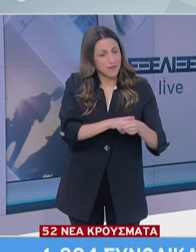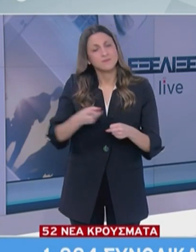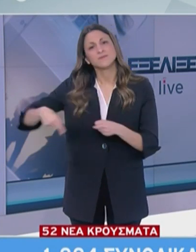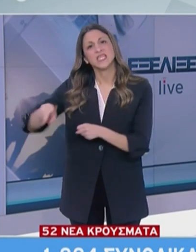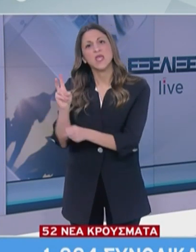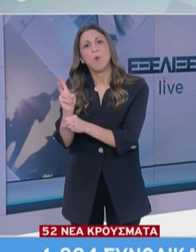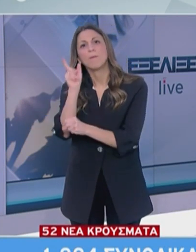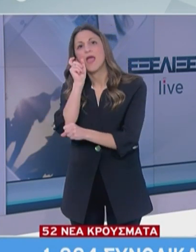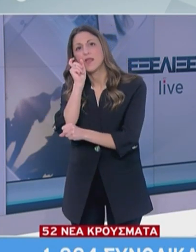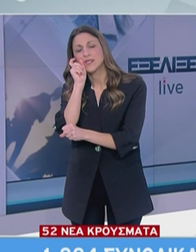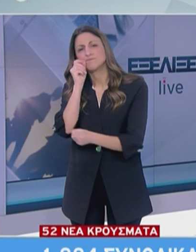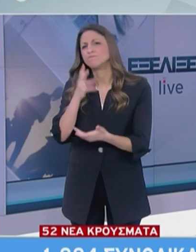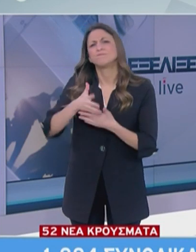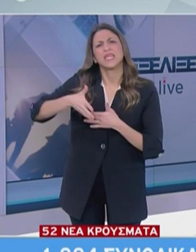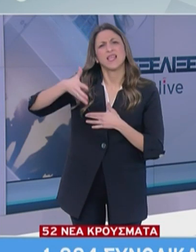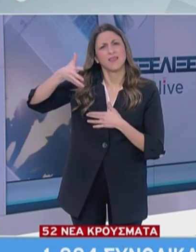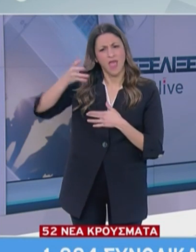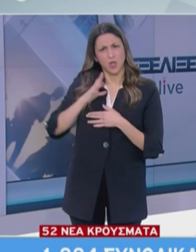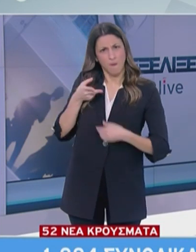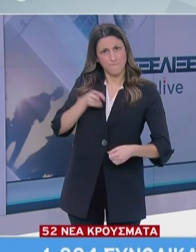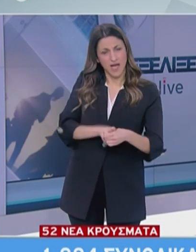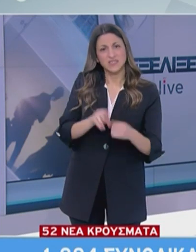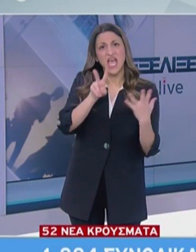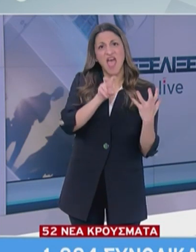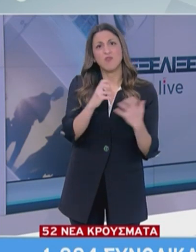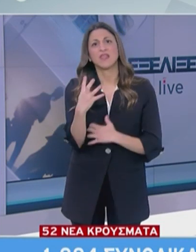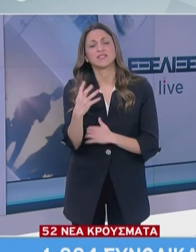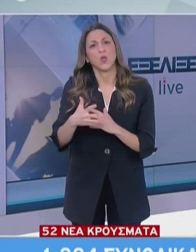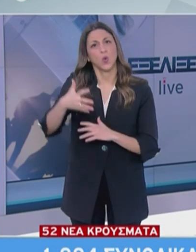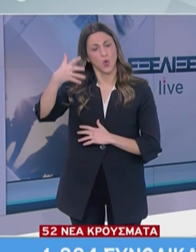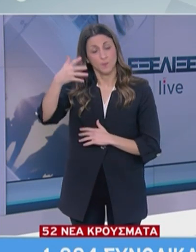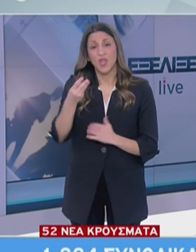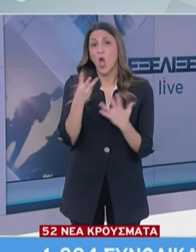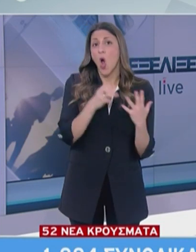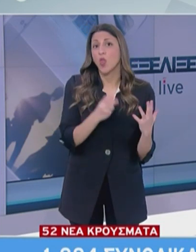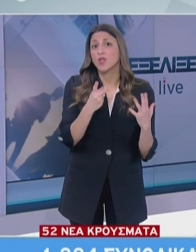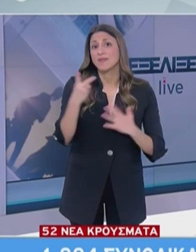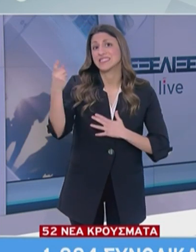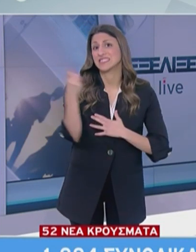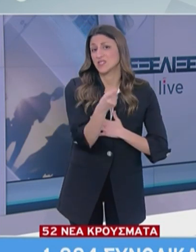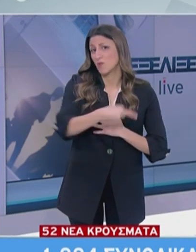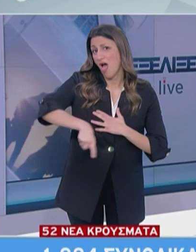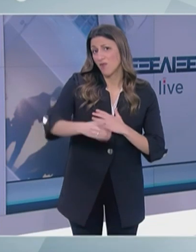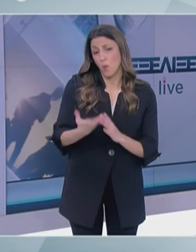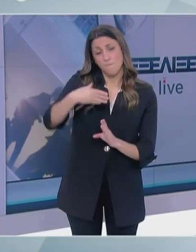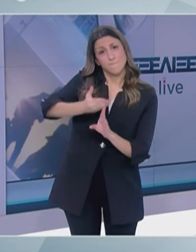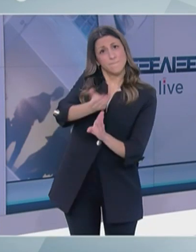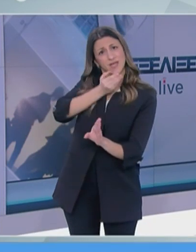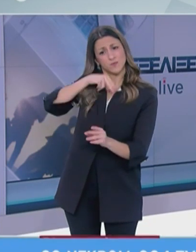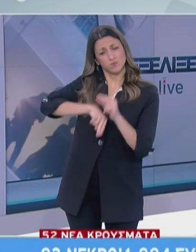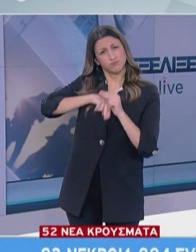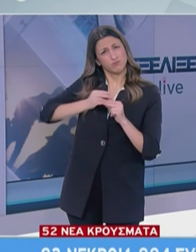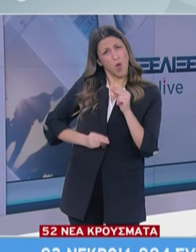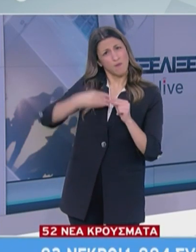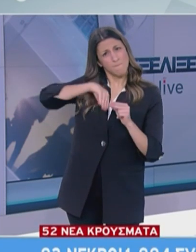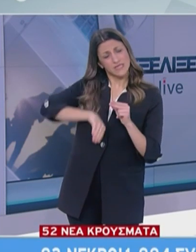άνδρες. Η διάμεση ηλικία των θανόντων συμπολιτών μας ήταν τα 74 έτη και το 87% είχε κάποιο υποκείμενο νόσημα ή και